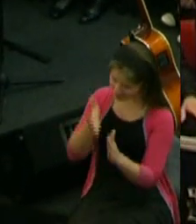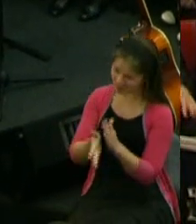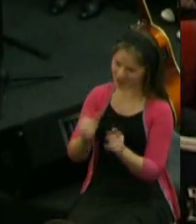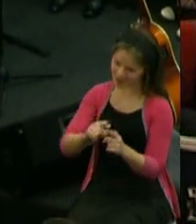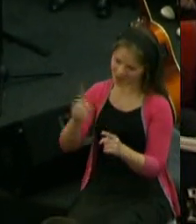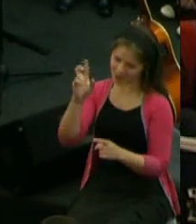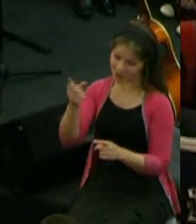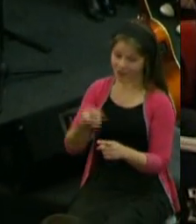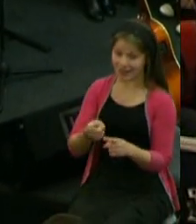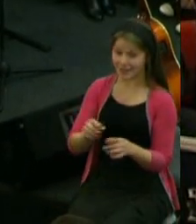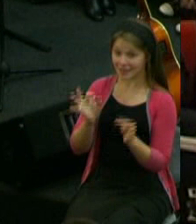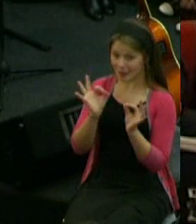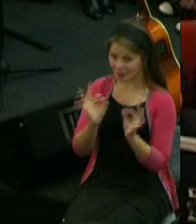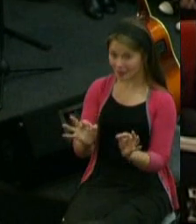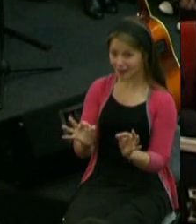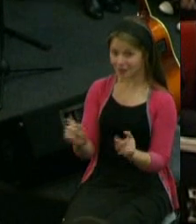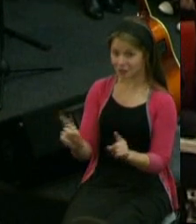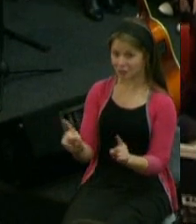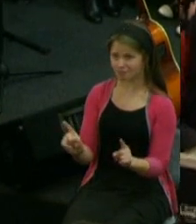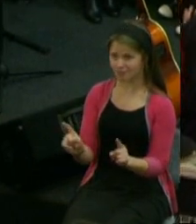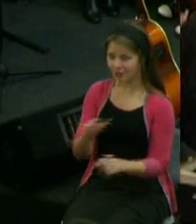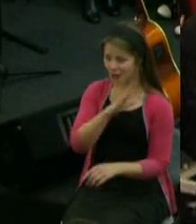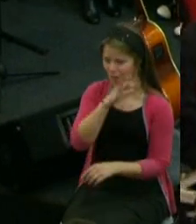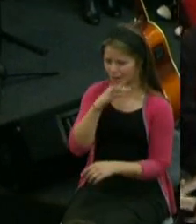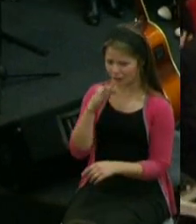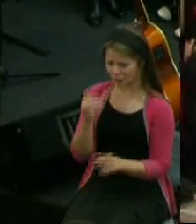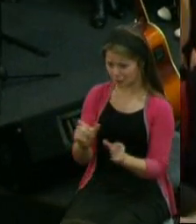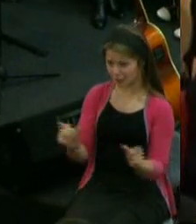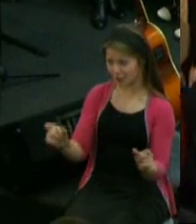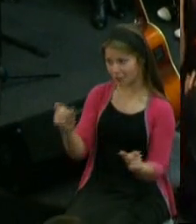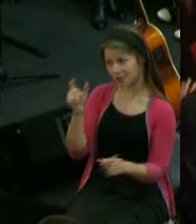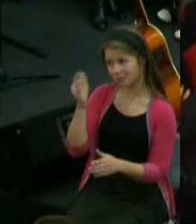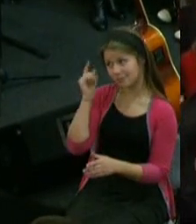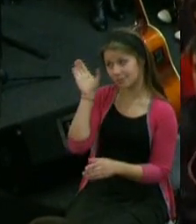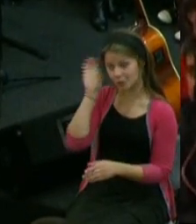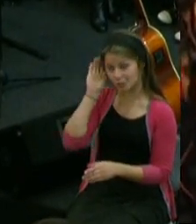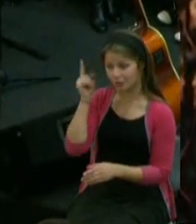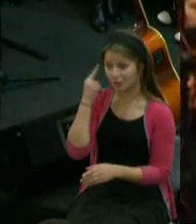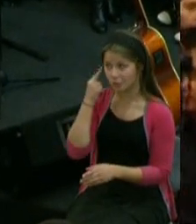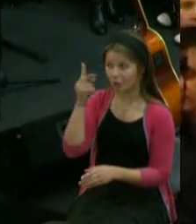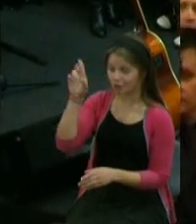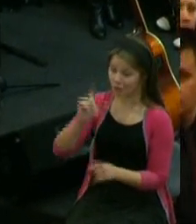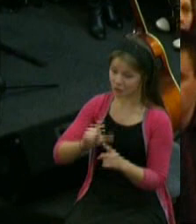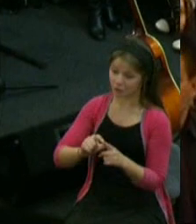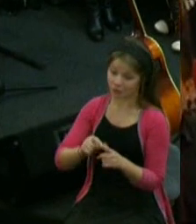Це правда. Це правда, що, знаєте, багато людей слухають Божого Слова і не розуміють.